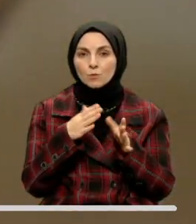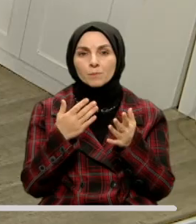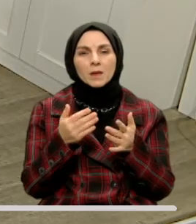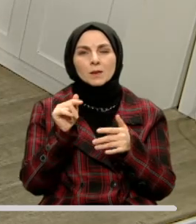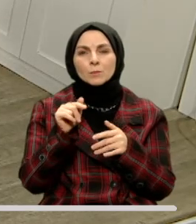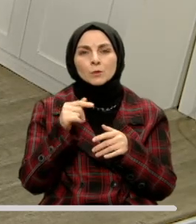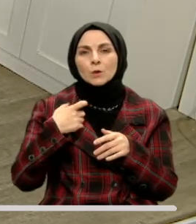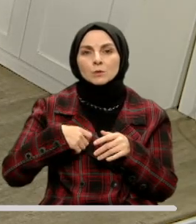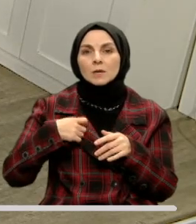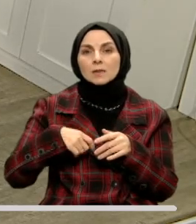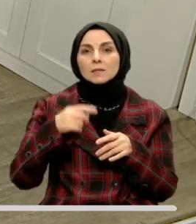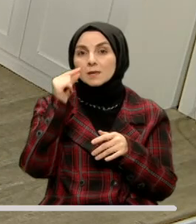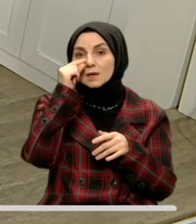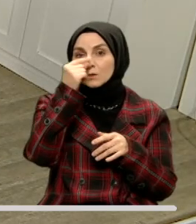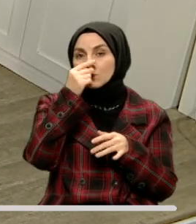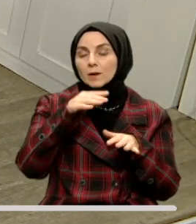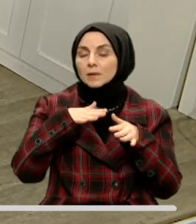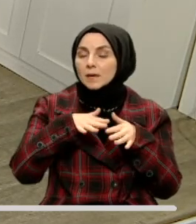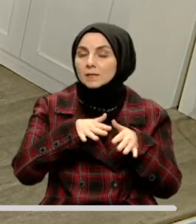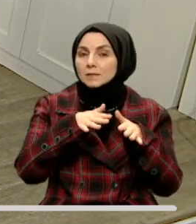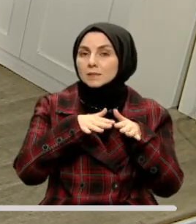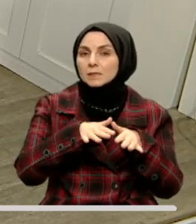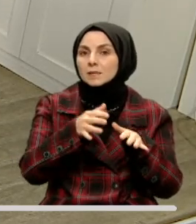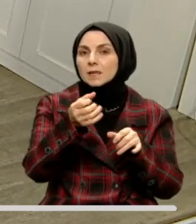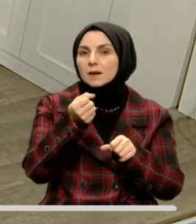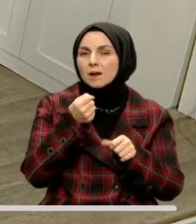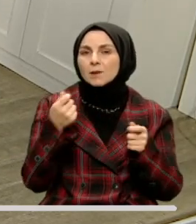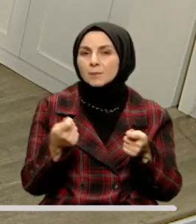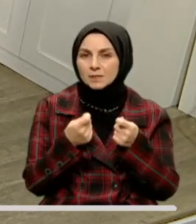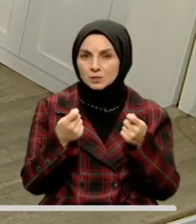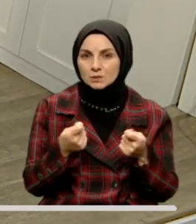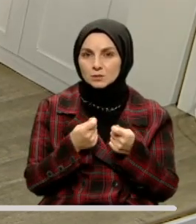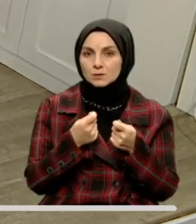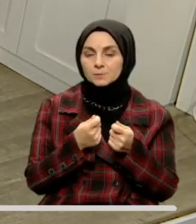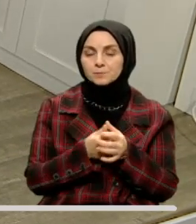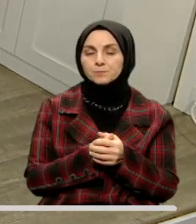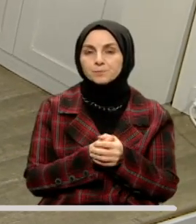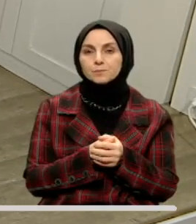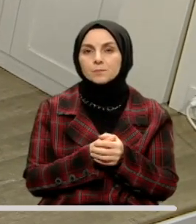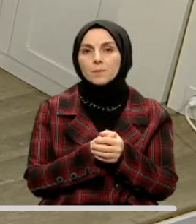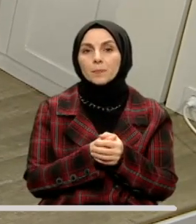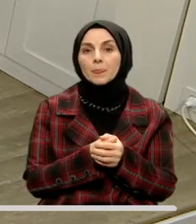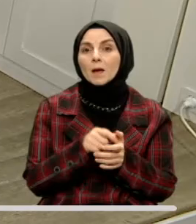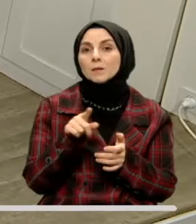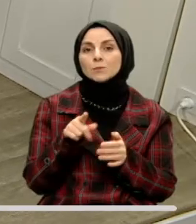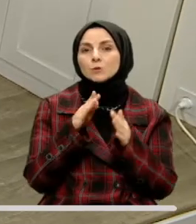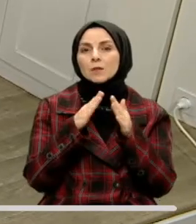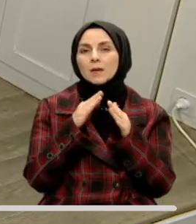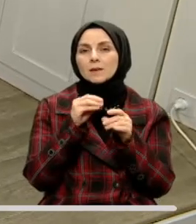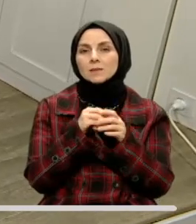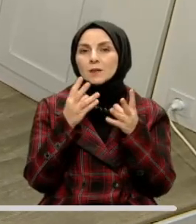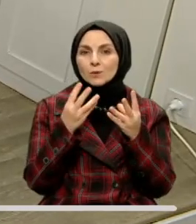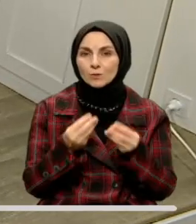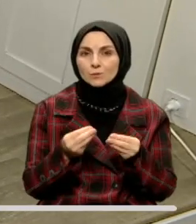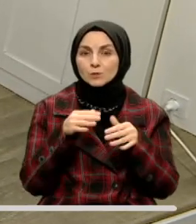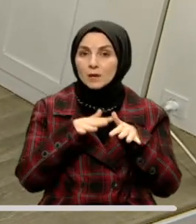burada özellikle basit etkinlikler almaya gayret ettiniz. Daha önemli dediğiniz gibi. Böyle her an evde yapılabilecek